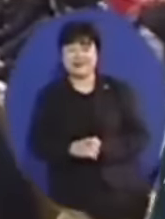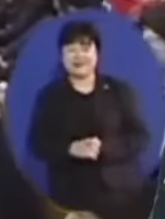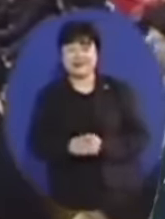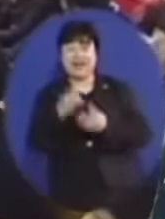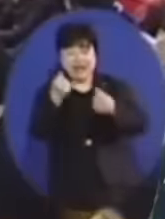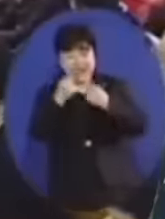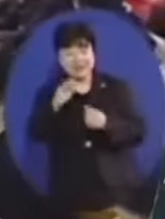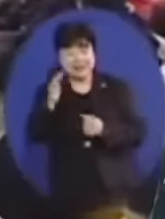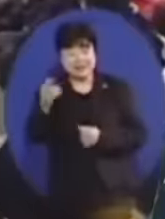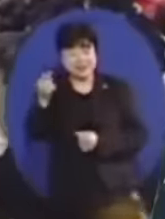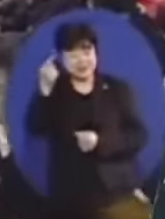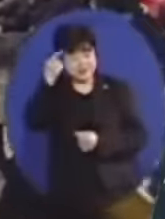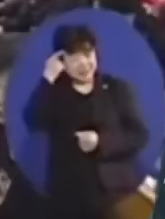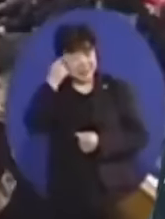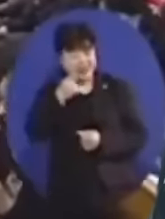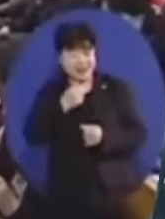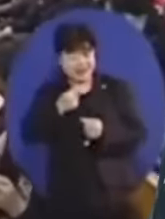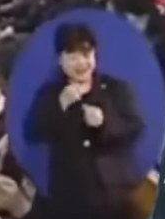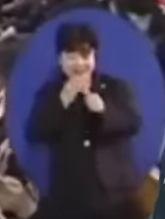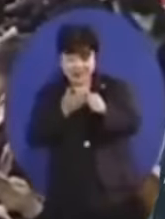강건하게 되는 꿈을 생각하라.